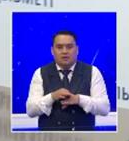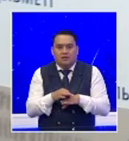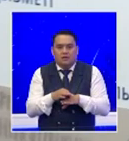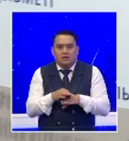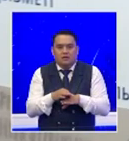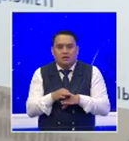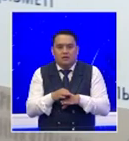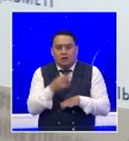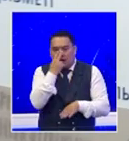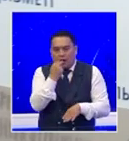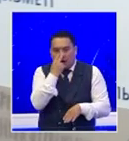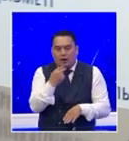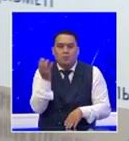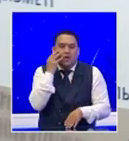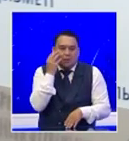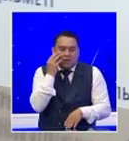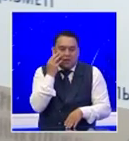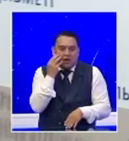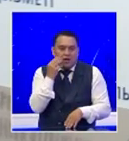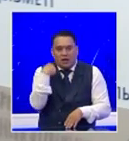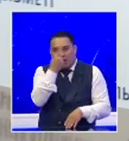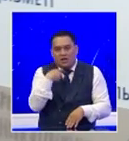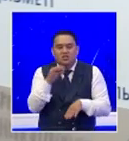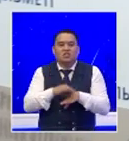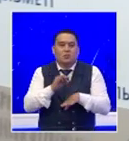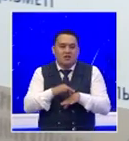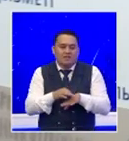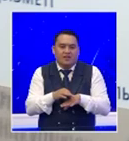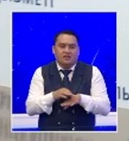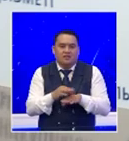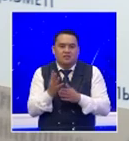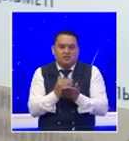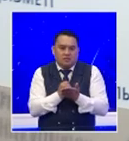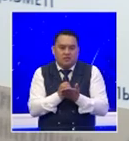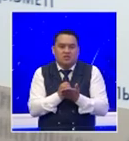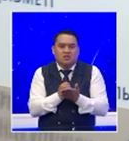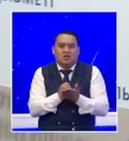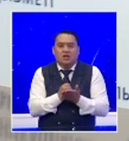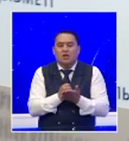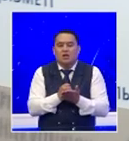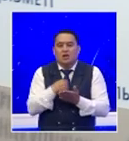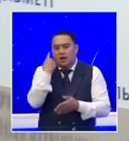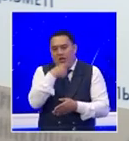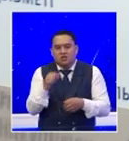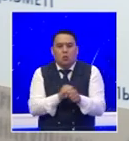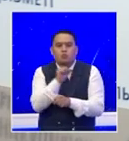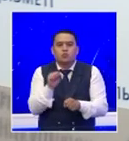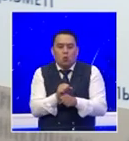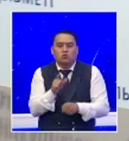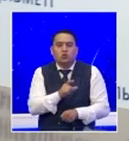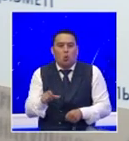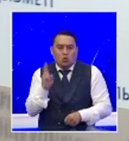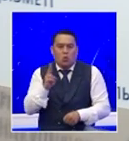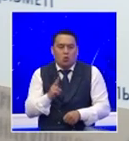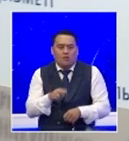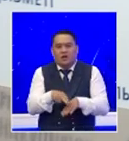ОРВИ, беременные, лица с хроническими заболеваниями, лица, работающие на блокпостах, представители